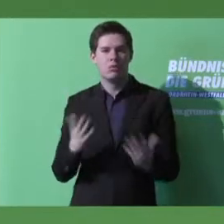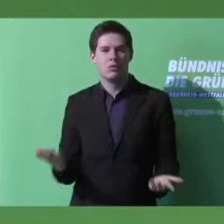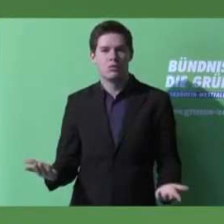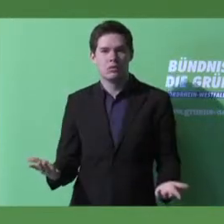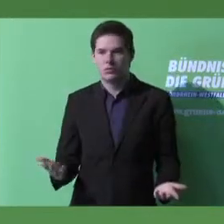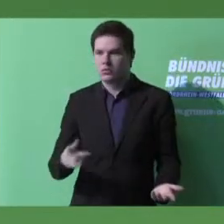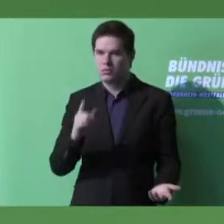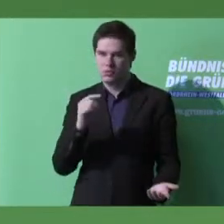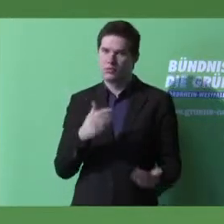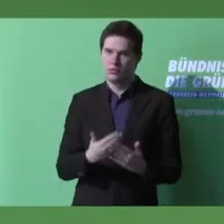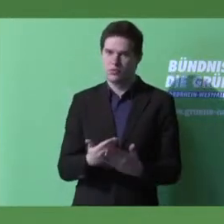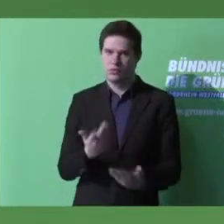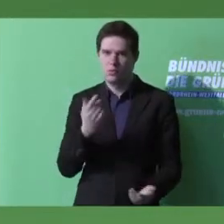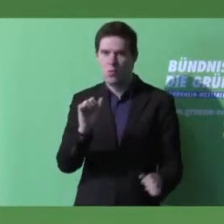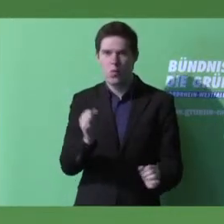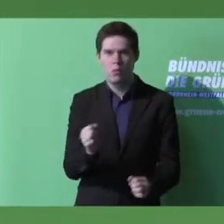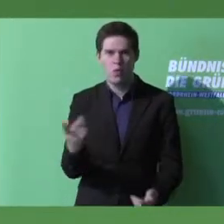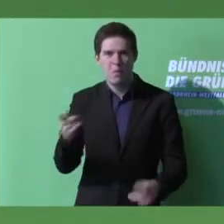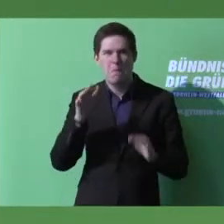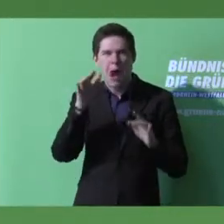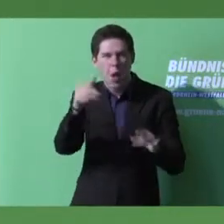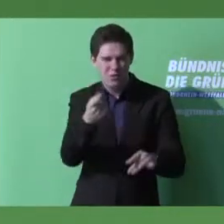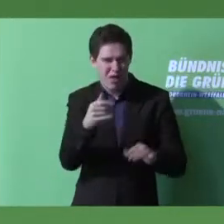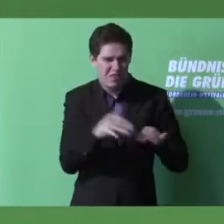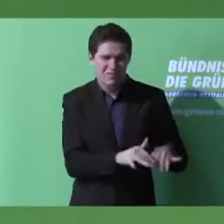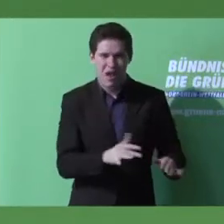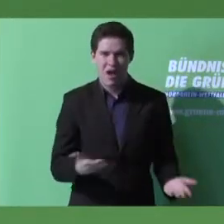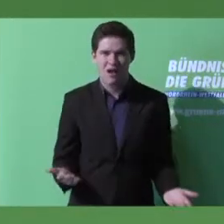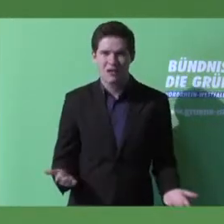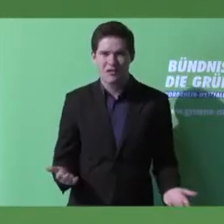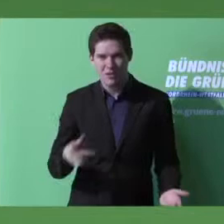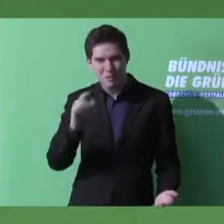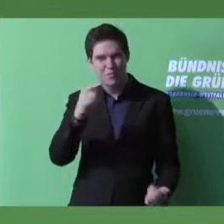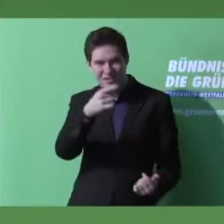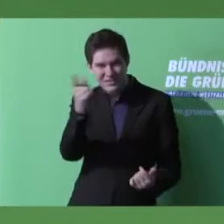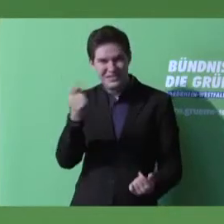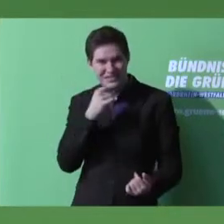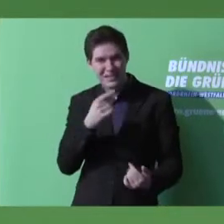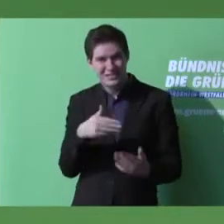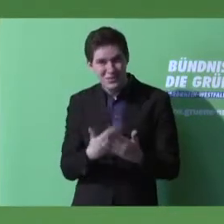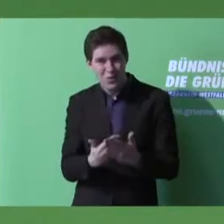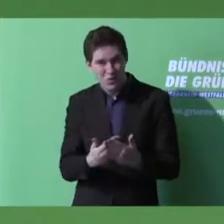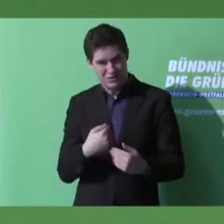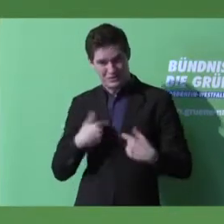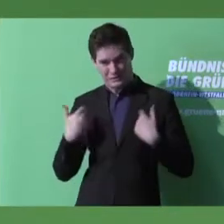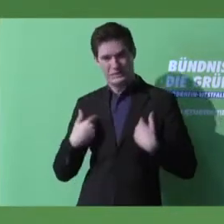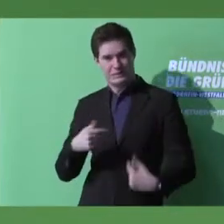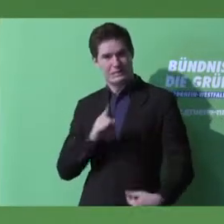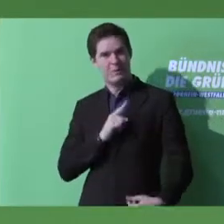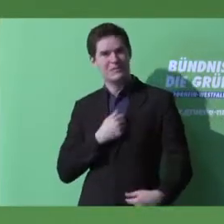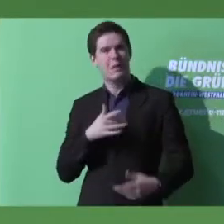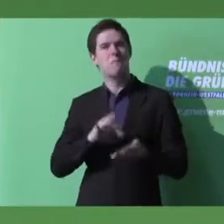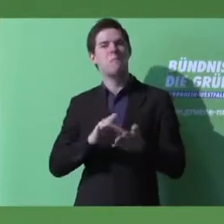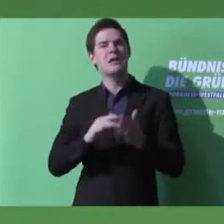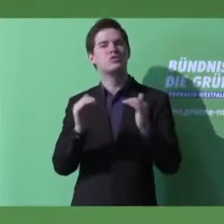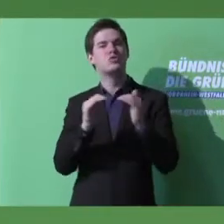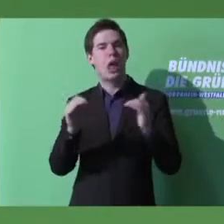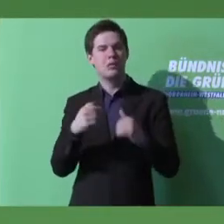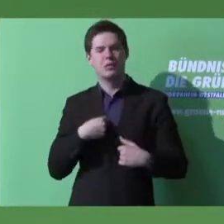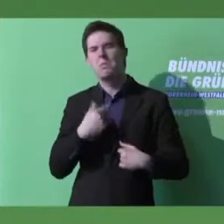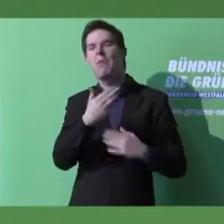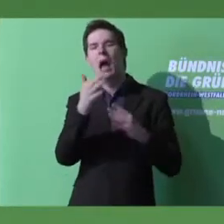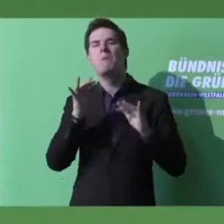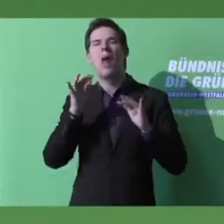Liebe Freundinnen und Freunde, wer sich da als Mittelstand kostümiert, das ist das